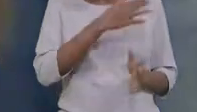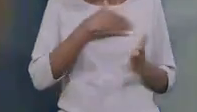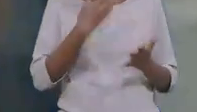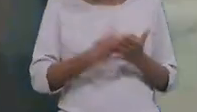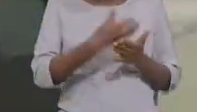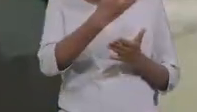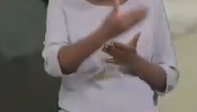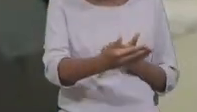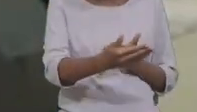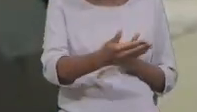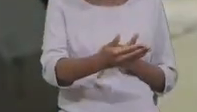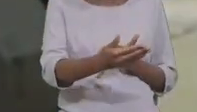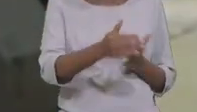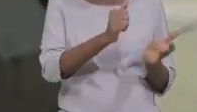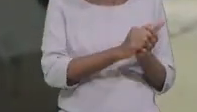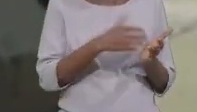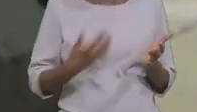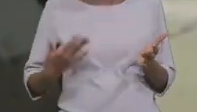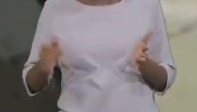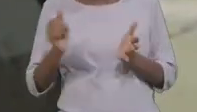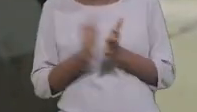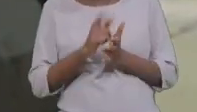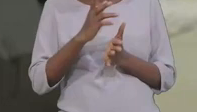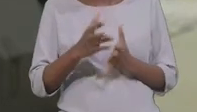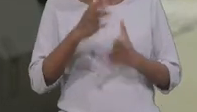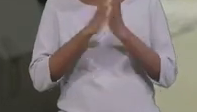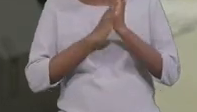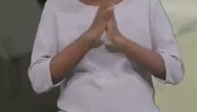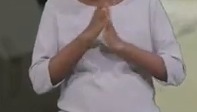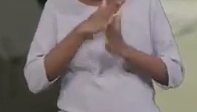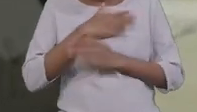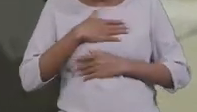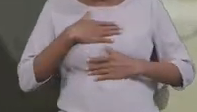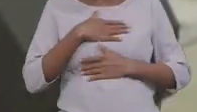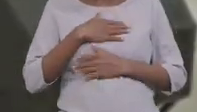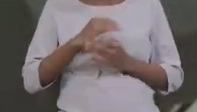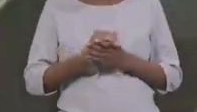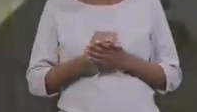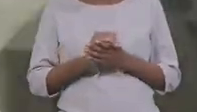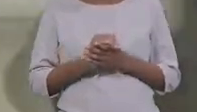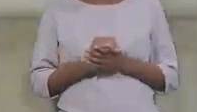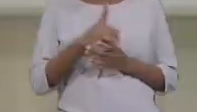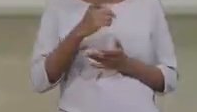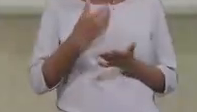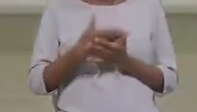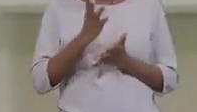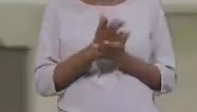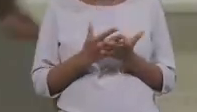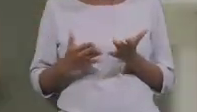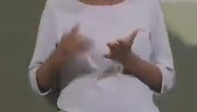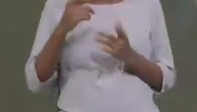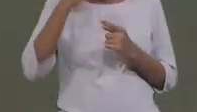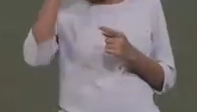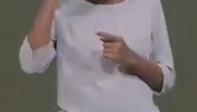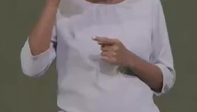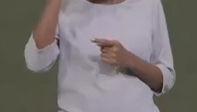et acquérir, acheter ce que vous désirez. Vous achetez quelque